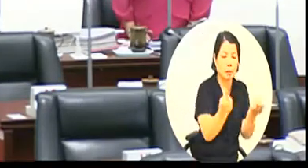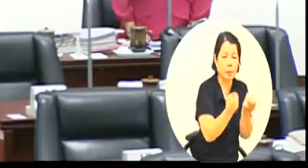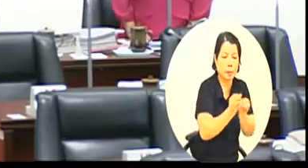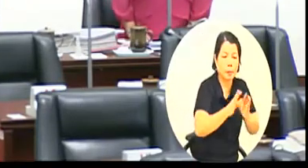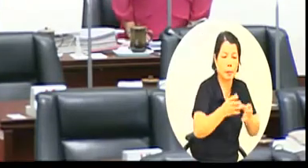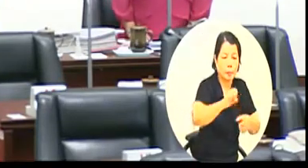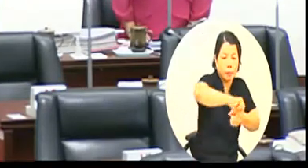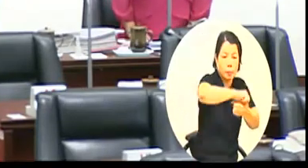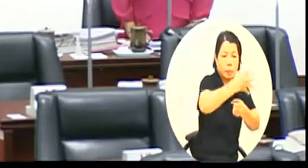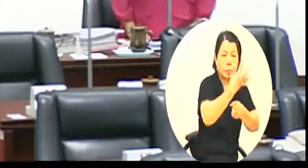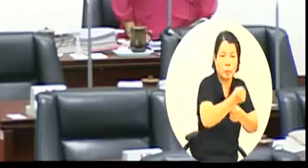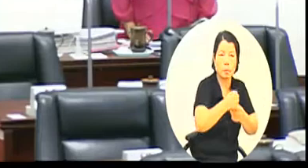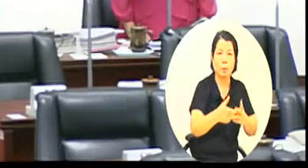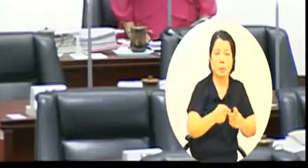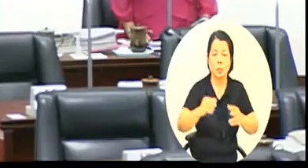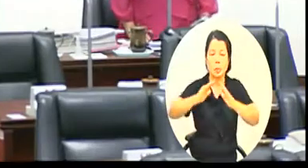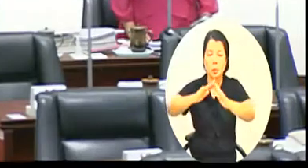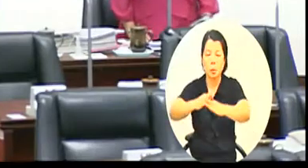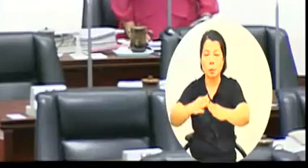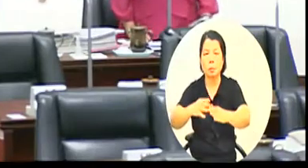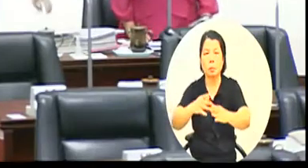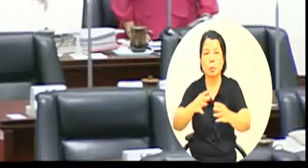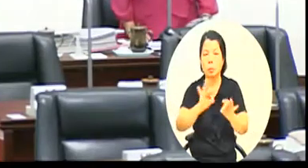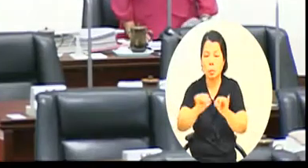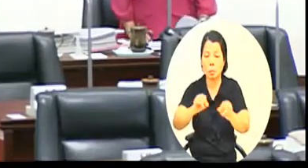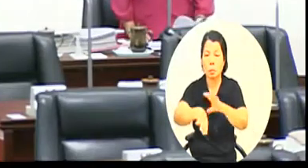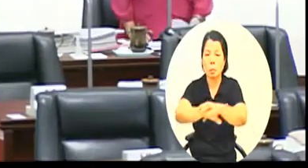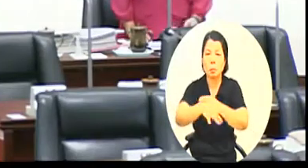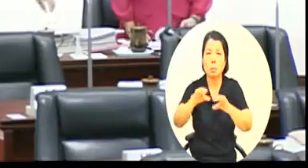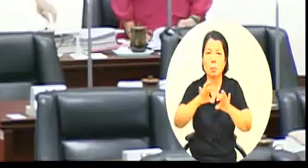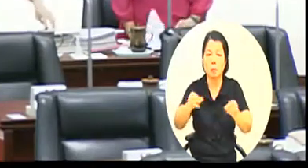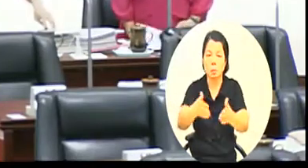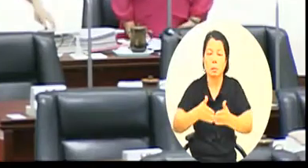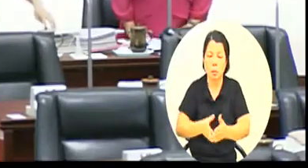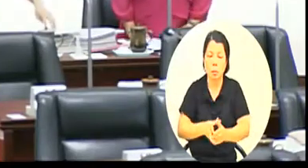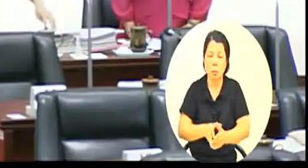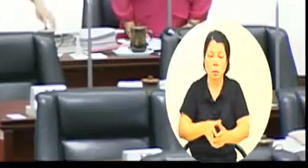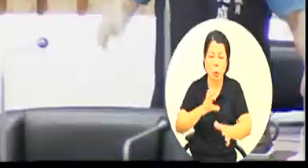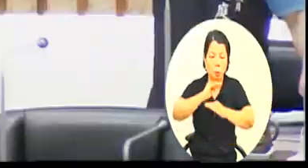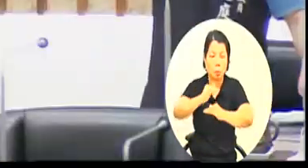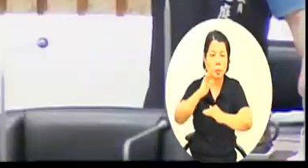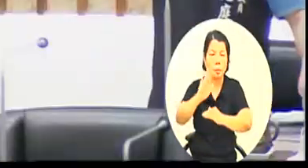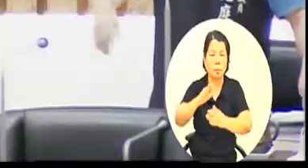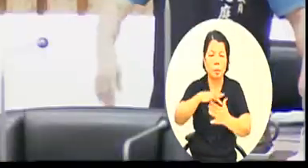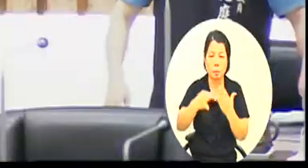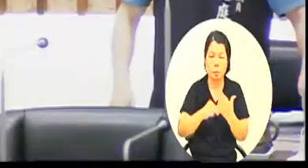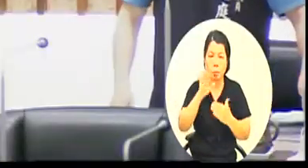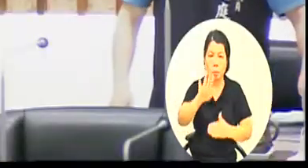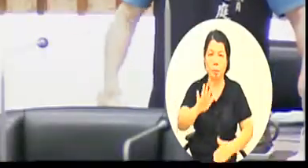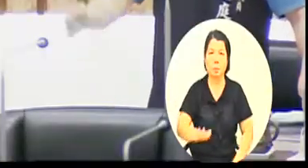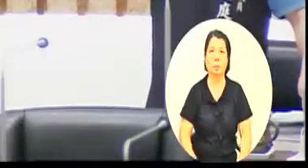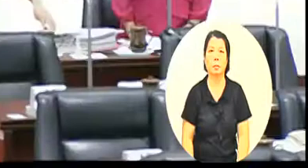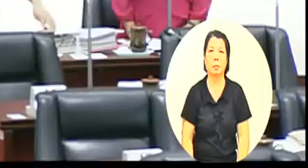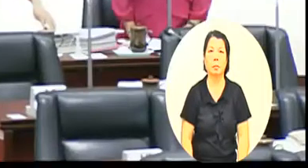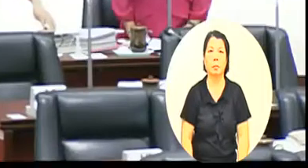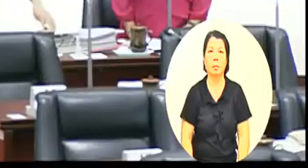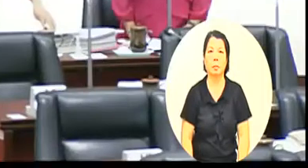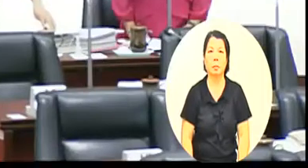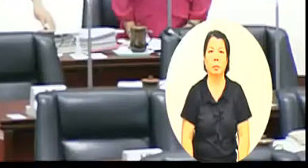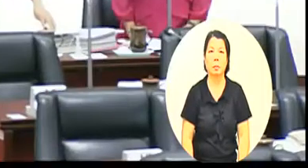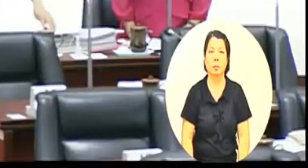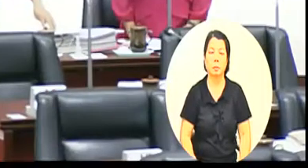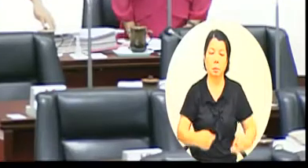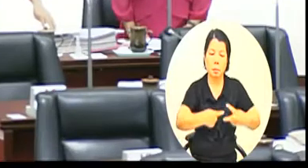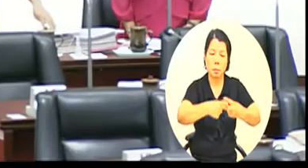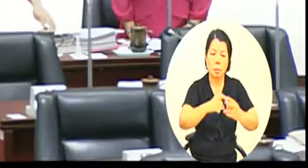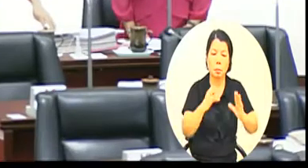少，那我们给一个这个都市发展的容积率的一个规范嘛，是不是？来，你请坐。所以李局